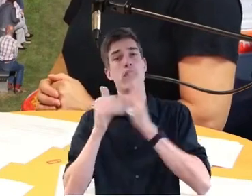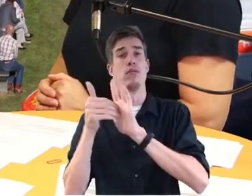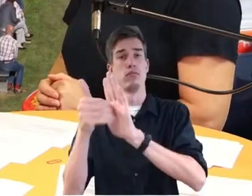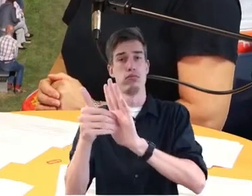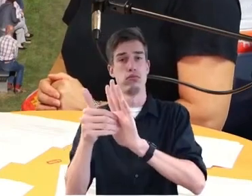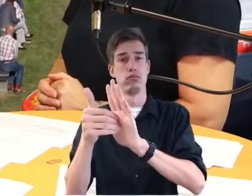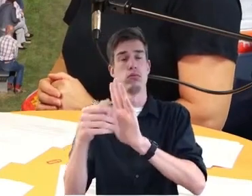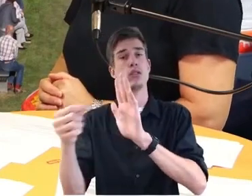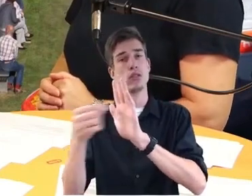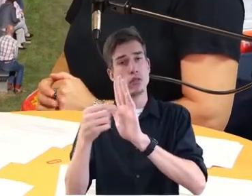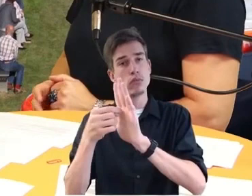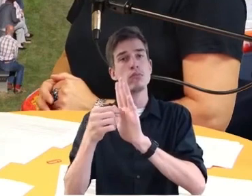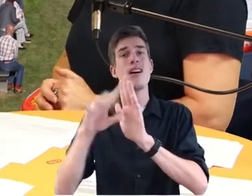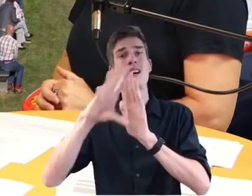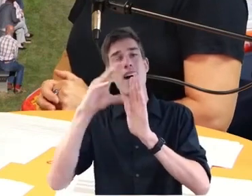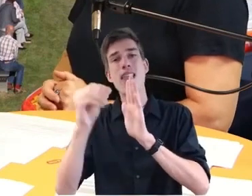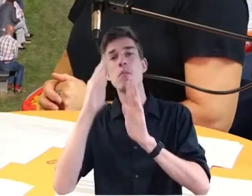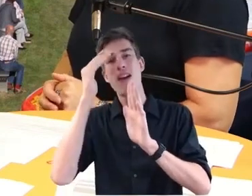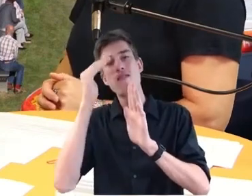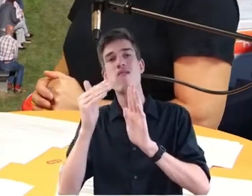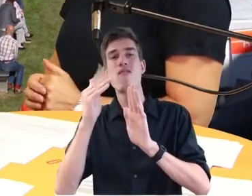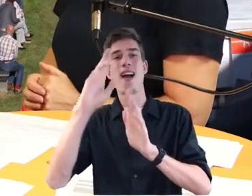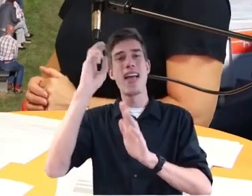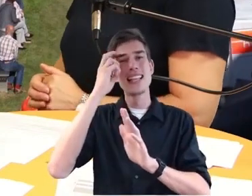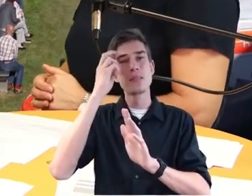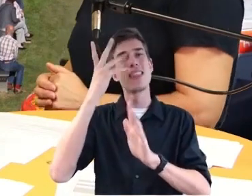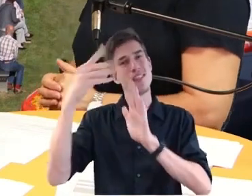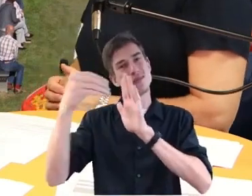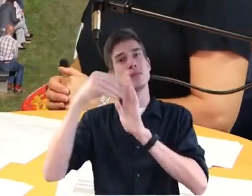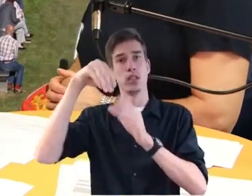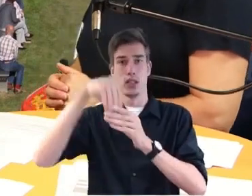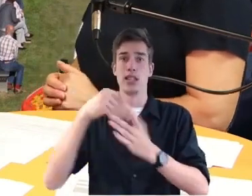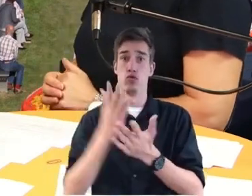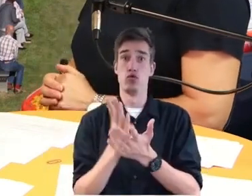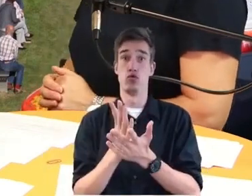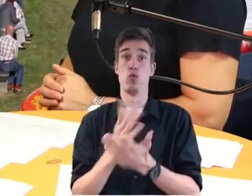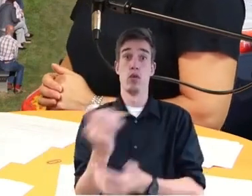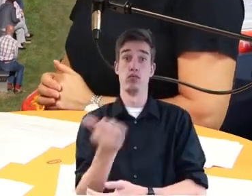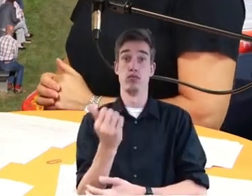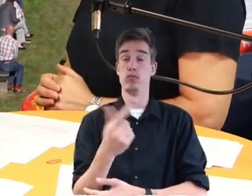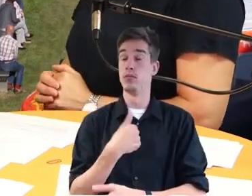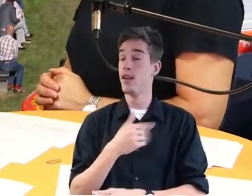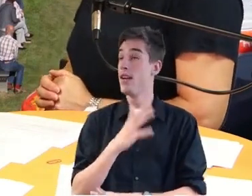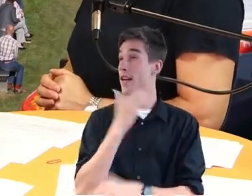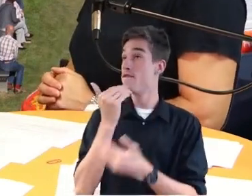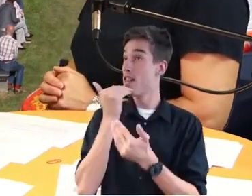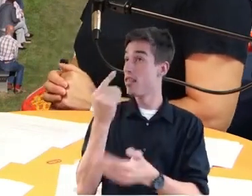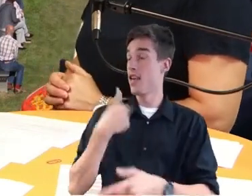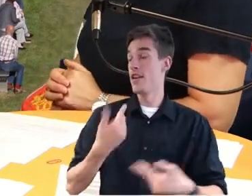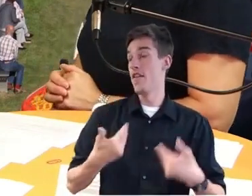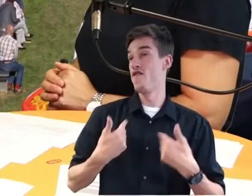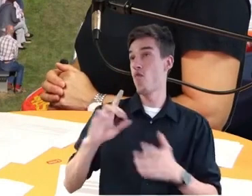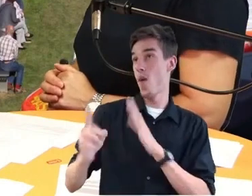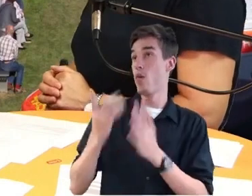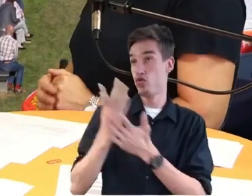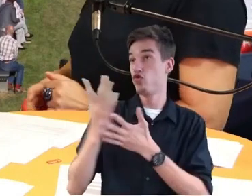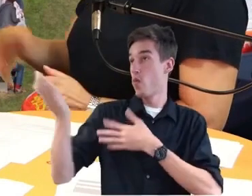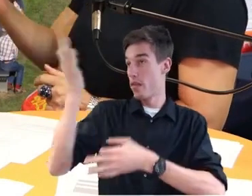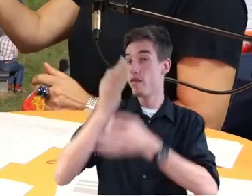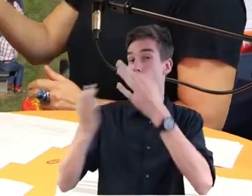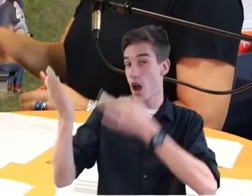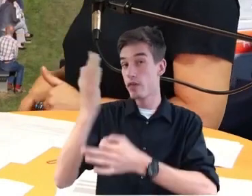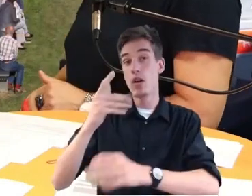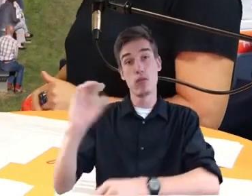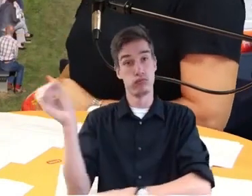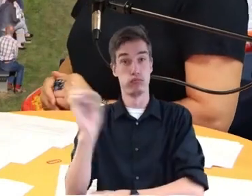können, was voller fachlicher Expertise ist. Da freuen wir uns sehr drauf. Ich freue mich da auch drauf, weil es wird schon viel nachgefragt, seit eben